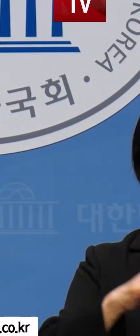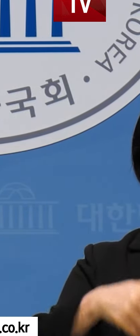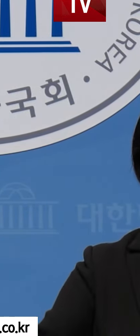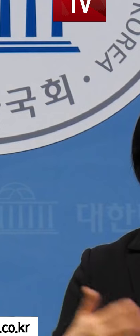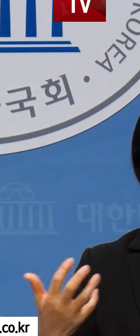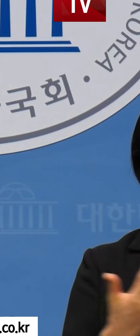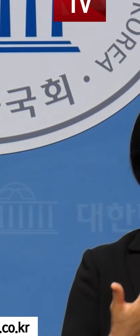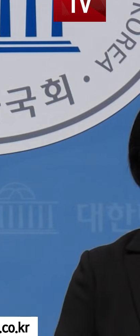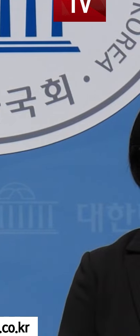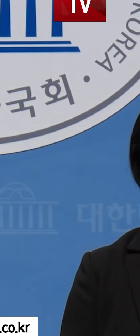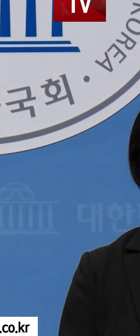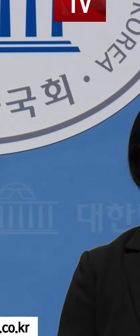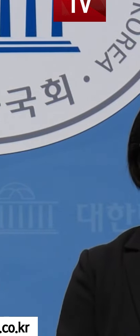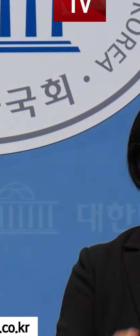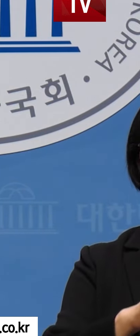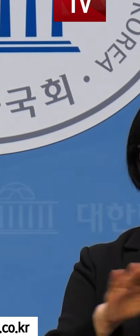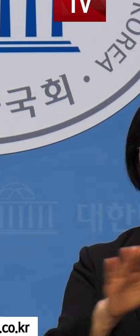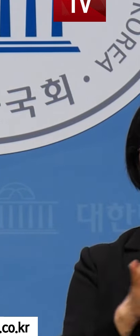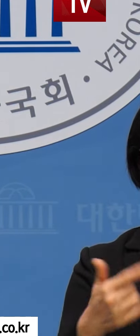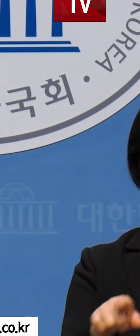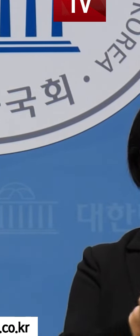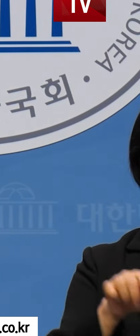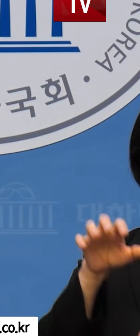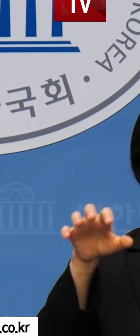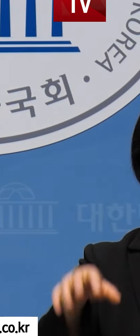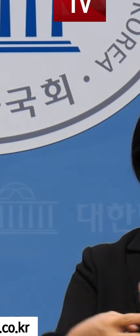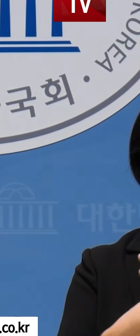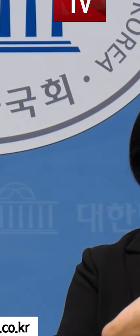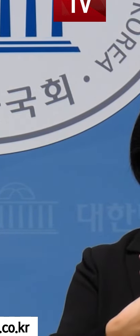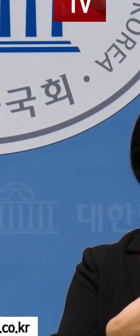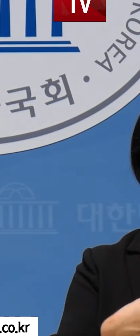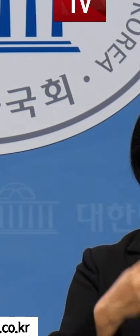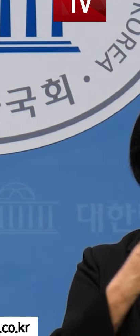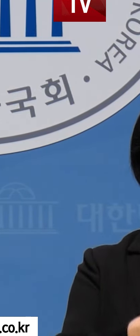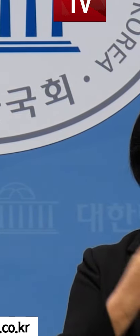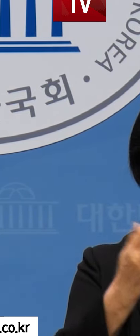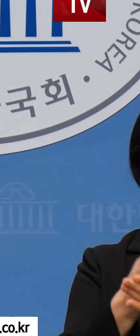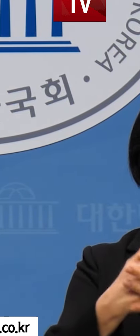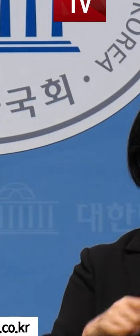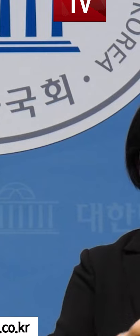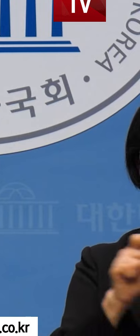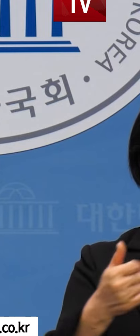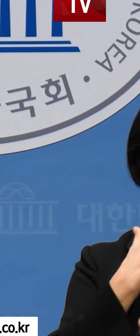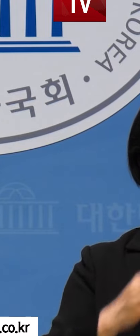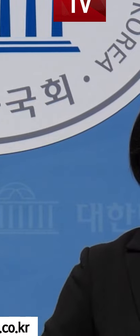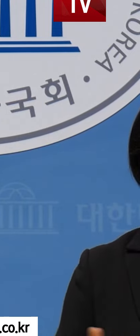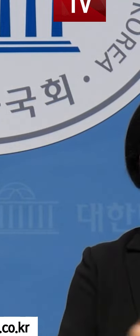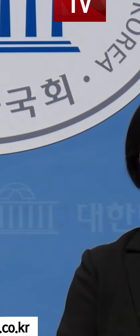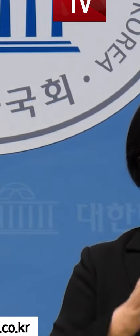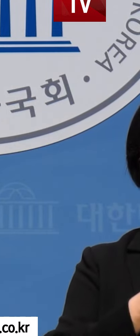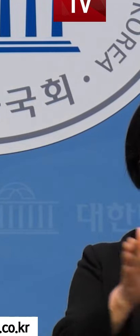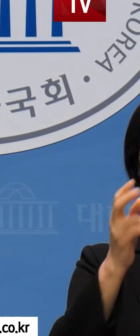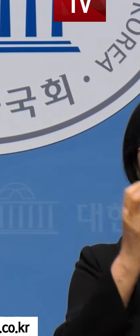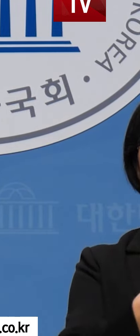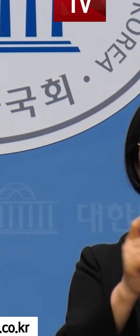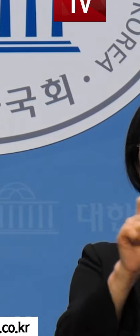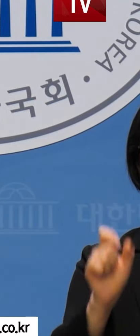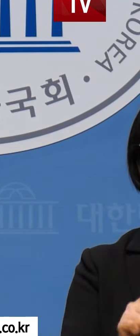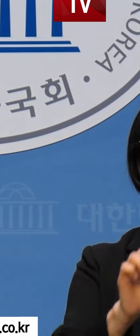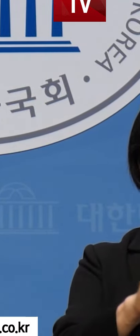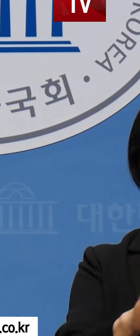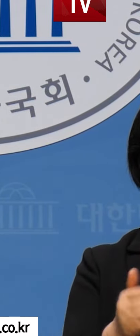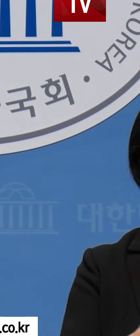있다. 해당 대책을 담은 지역의사제법, 공공의대법은 지난해 12월 보건복지위를 통과한 후 법사위에 계류